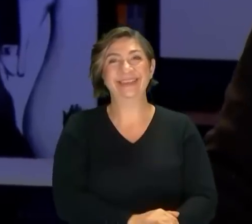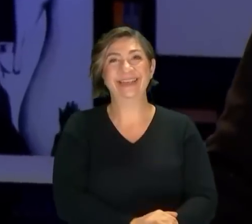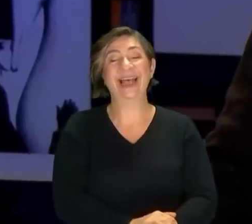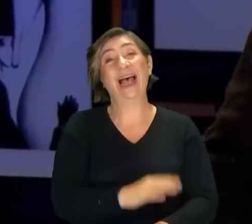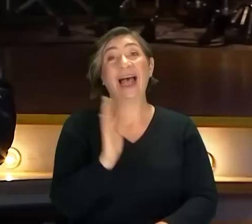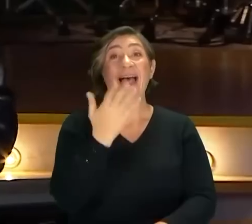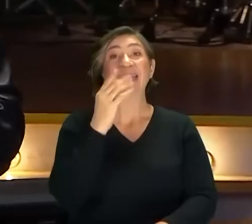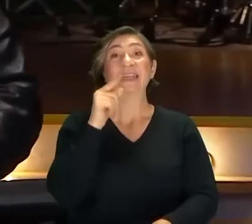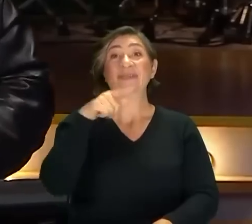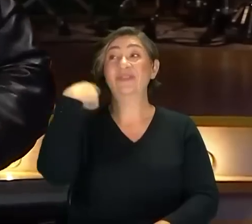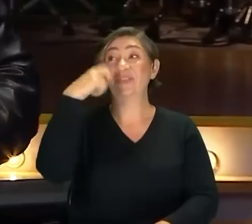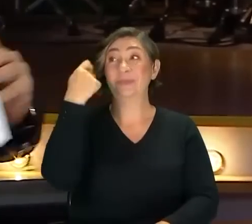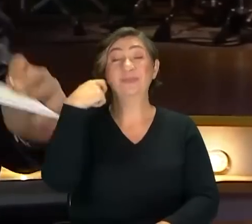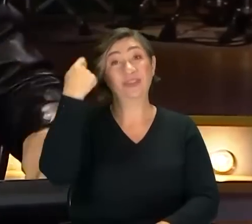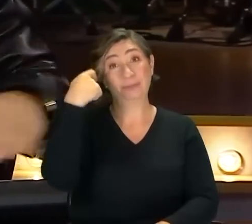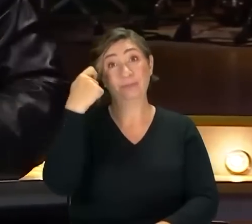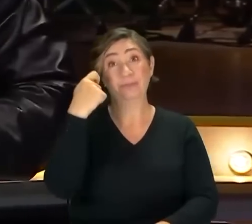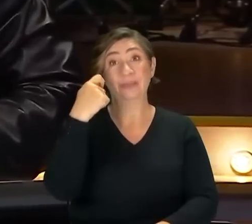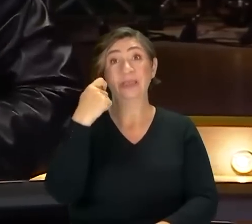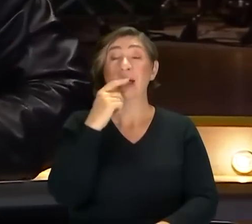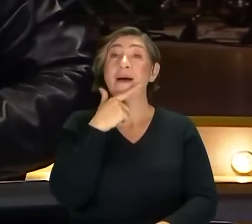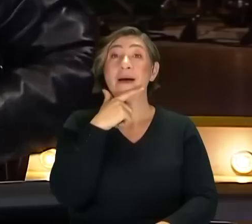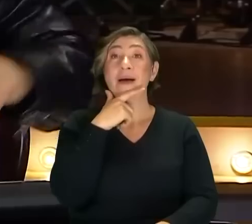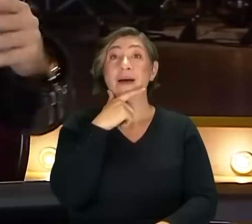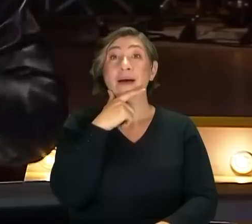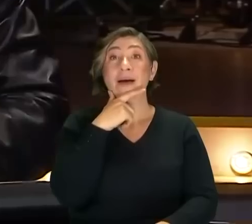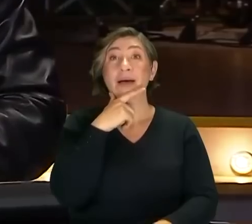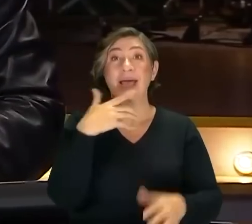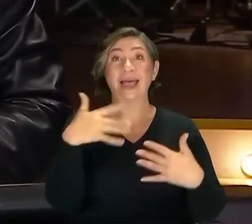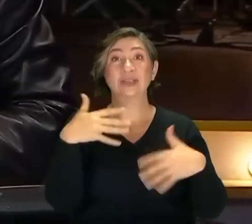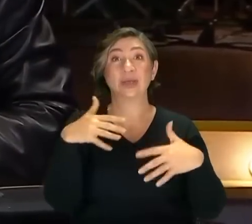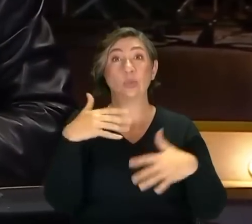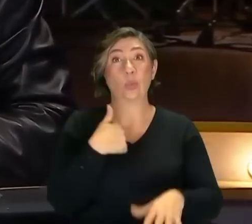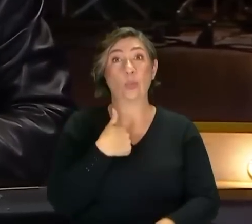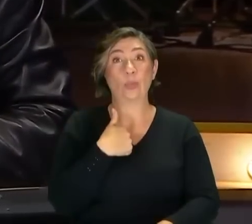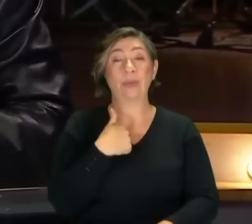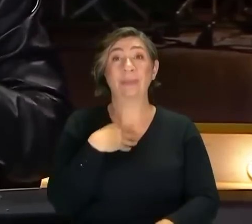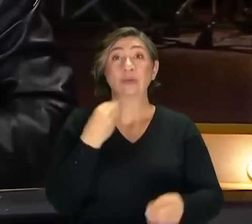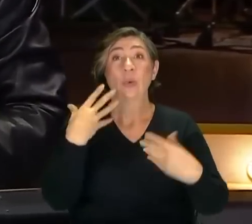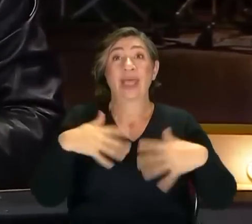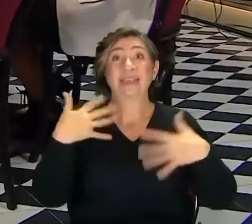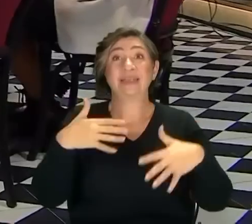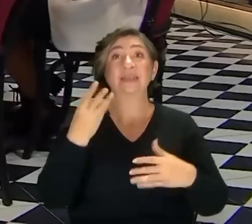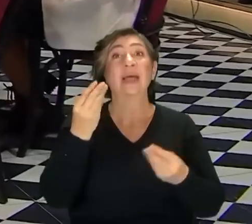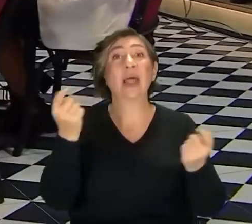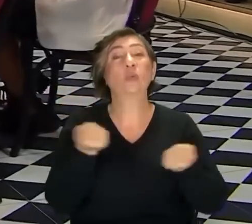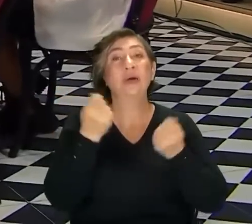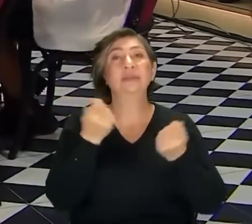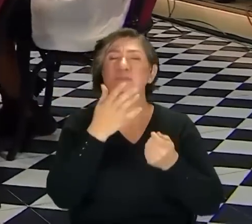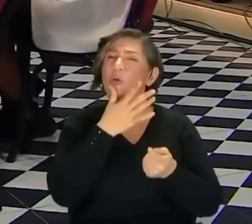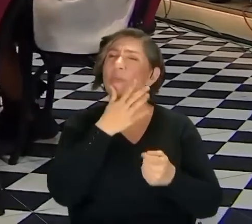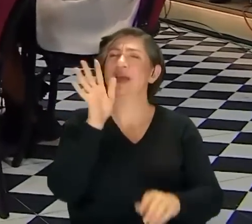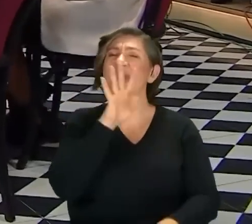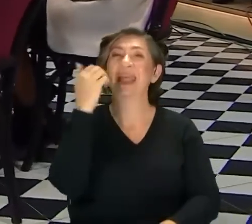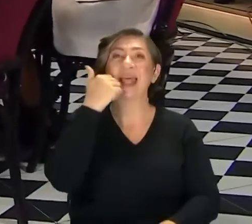Peki. Hadi bakalım. Şimdi film. Ay, heyecanlanıyorum onun için. Ben de çok heyecanlıyım. Ne kadar emek harcadım biliyorum.